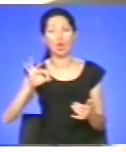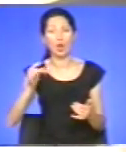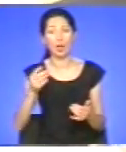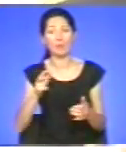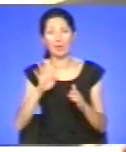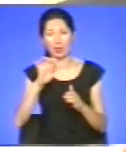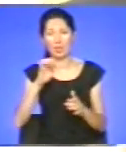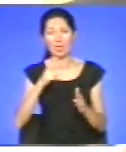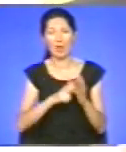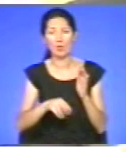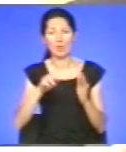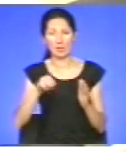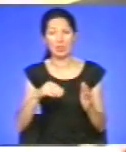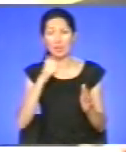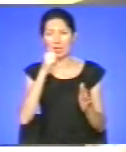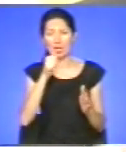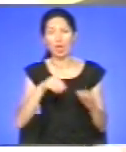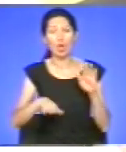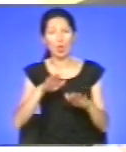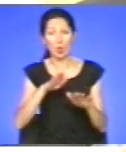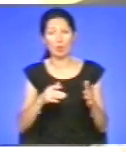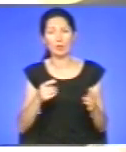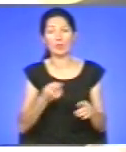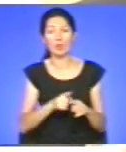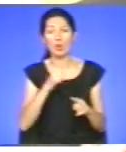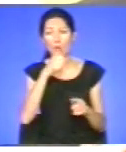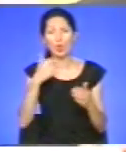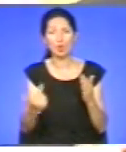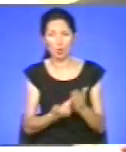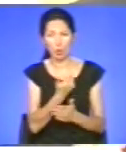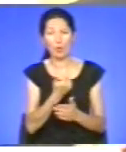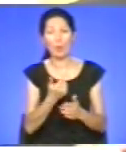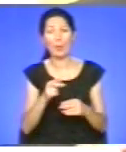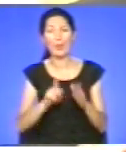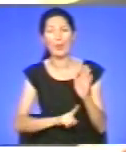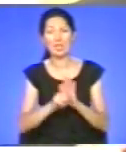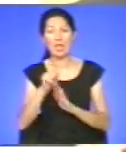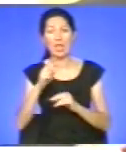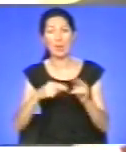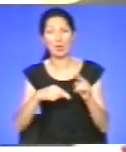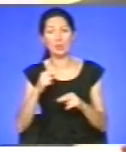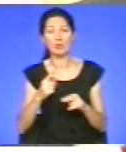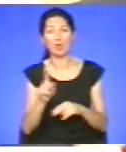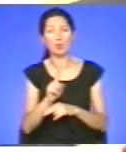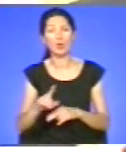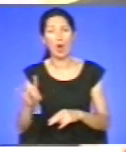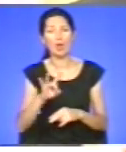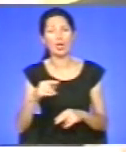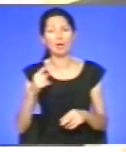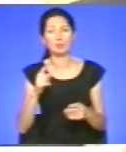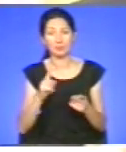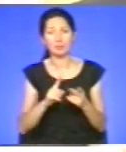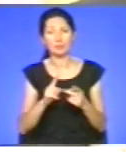480 тисяч тонн. В цьому році ми ще раз починали будівництво в Тернопільському районі одного елеватора на 200 тисяч тонн,